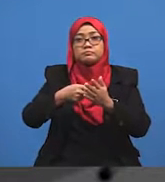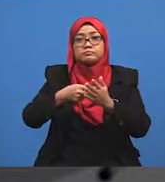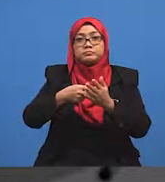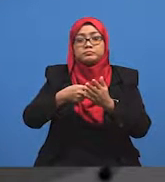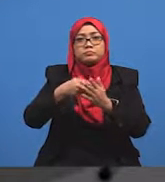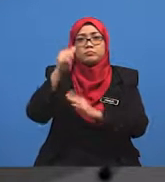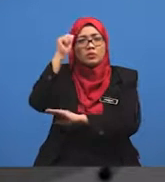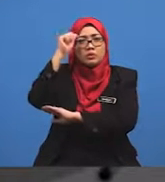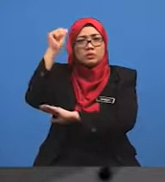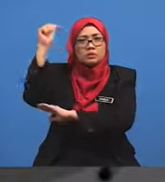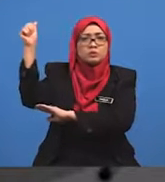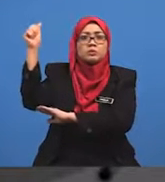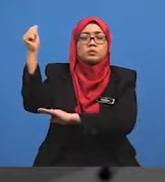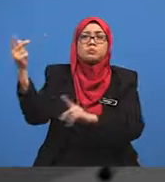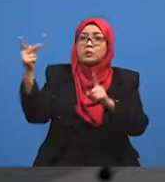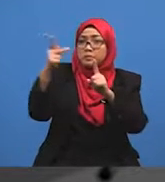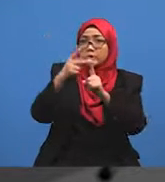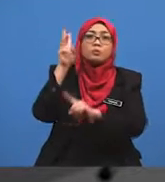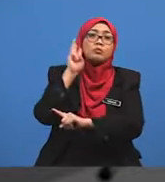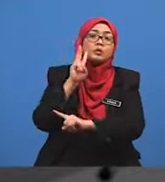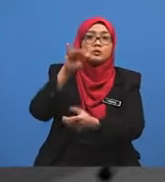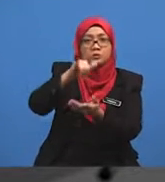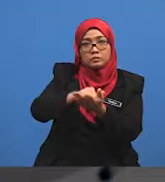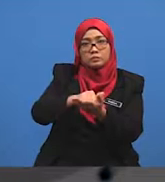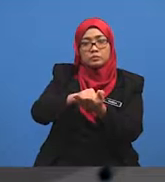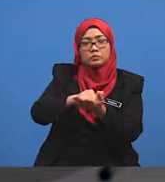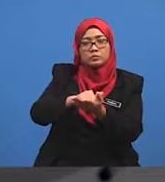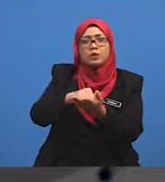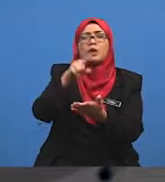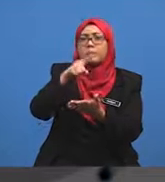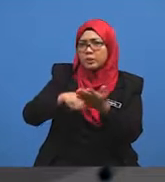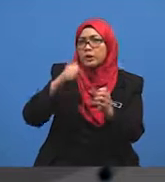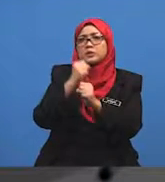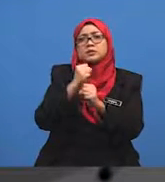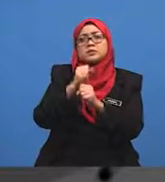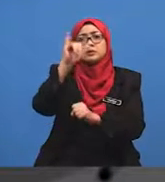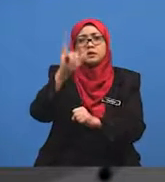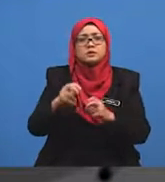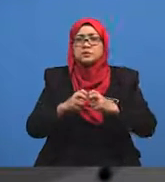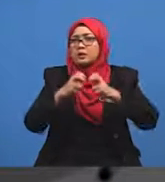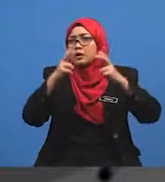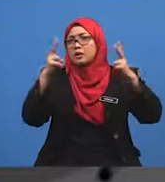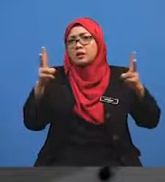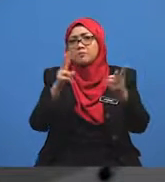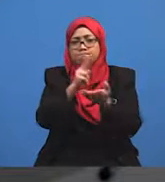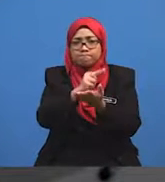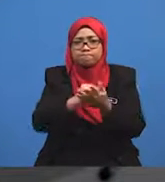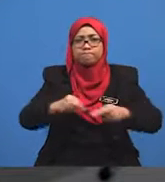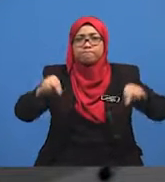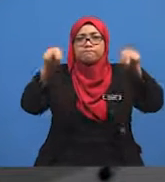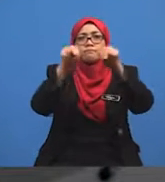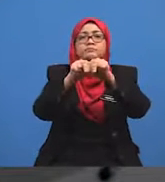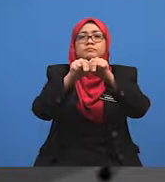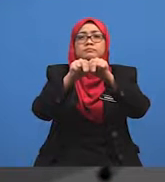"Assalamualaikum ya Ummu Mahjan. Pekerjaan apakah yang paling bernilai dalam amalanmu?" Rasulullah diam